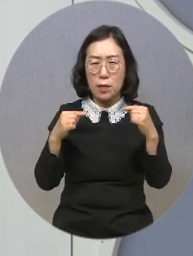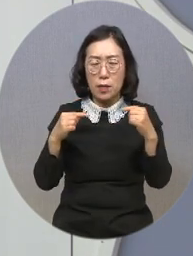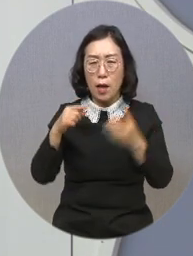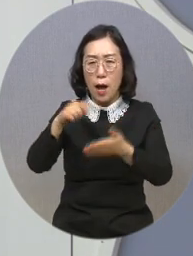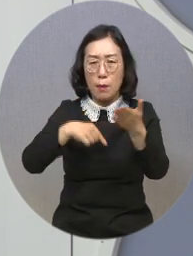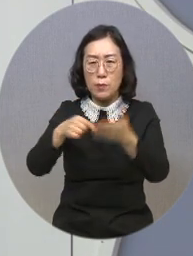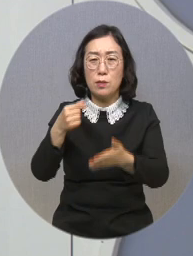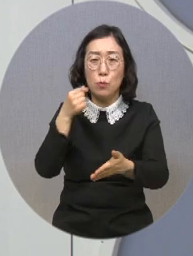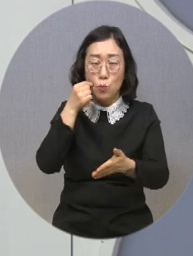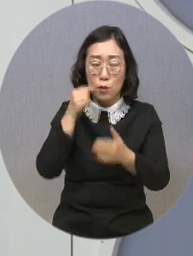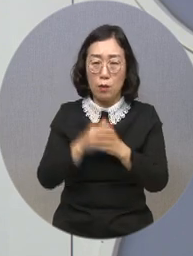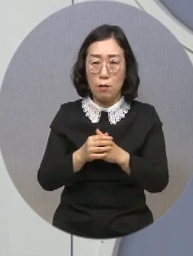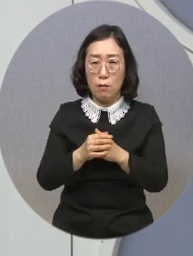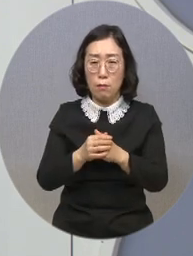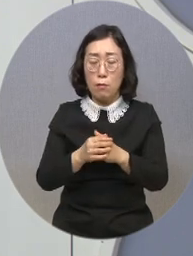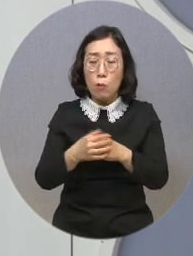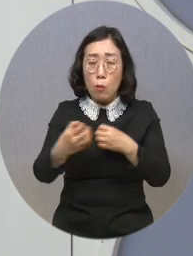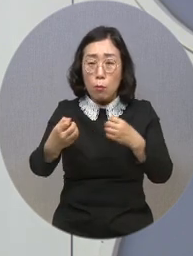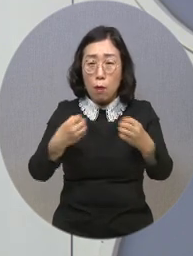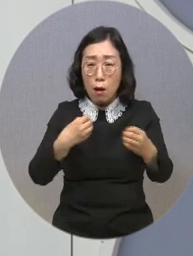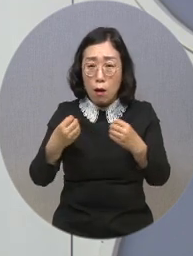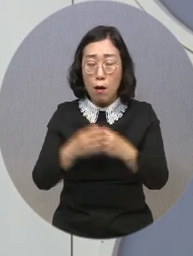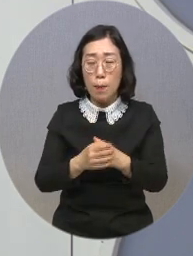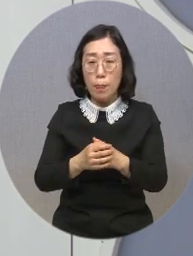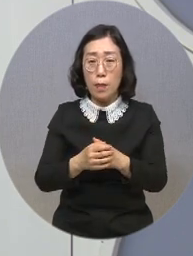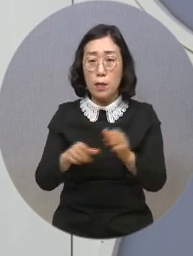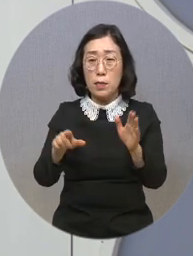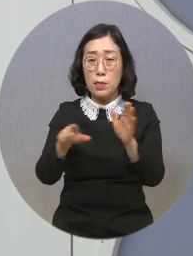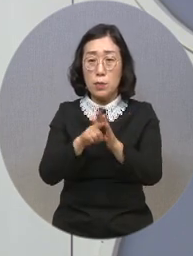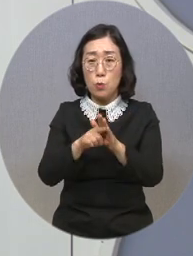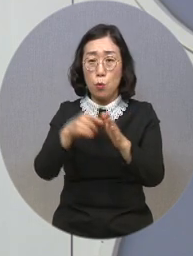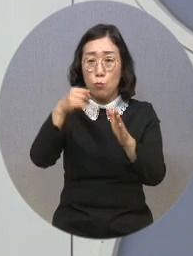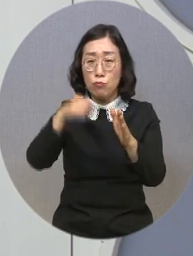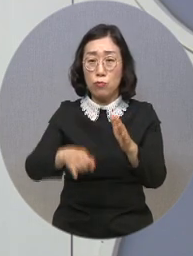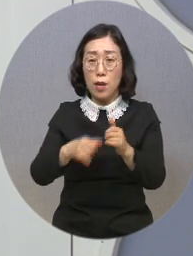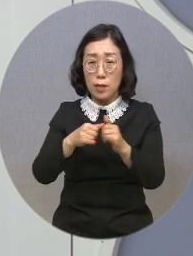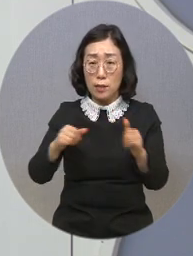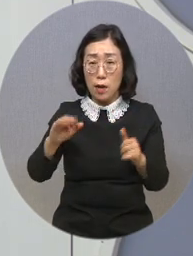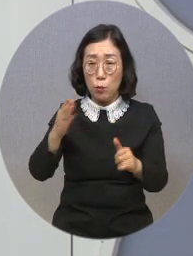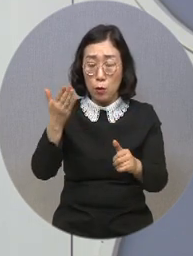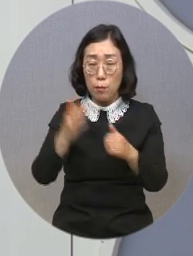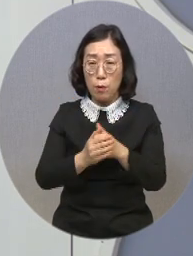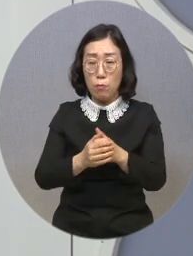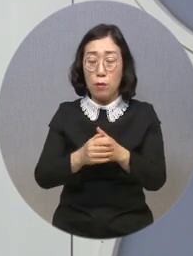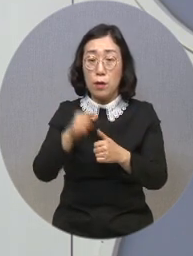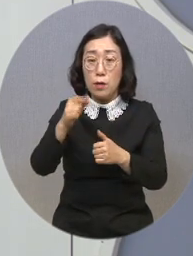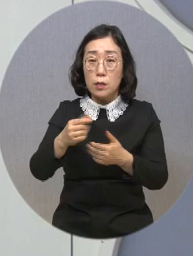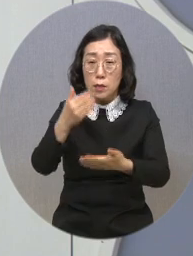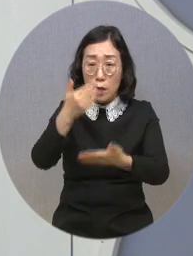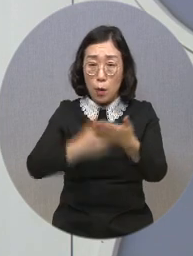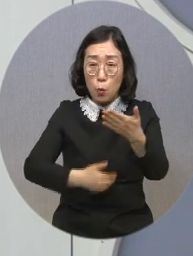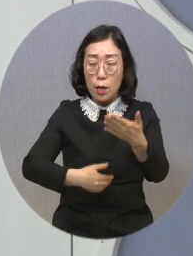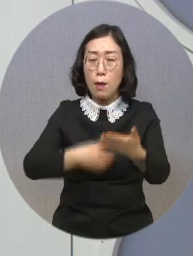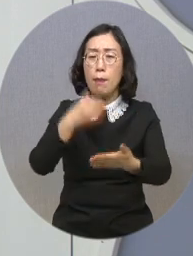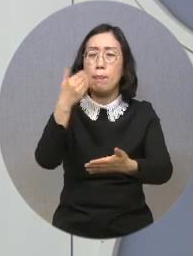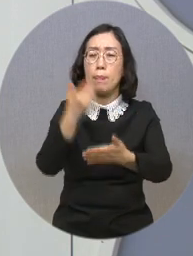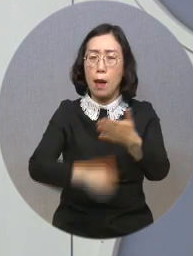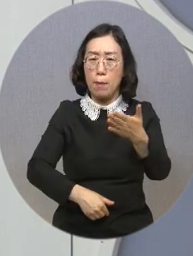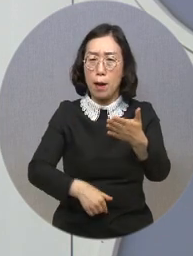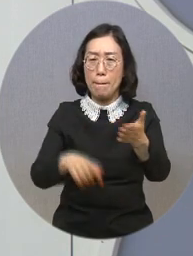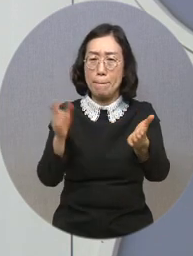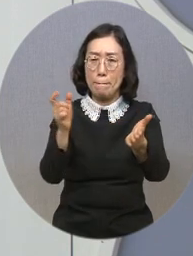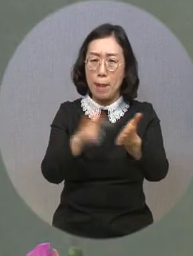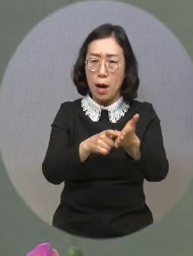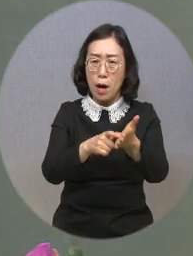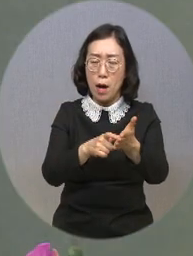신용불량자들의 말씀을 들어보니까 신용불량자가 되면 그 신상 기록이 전체 그 금융기관을